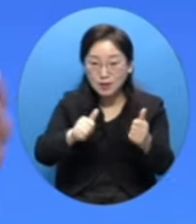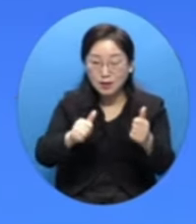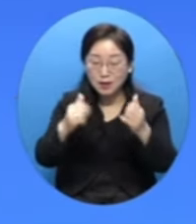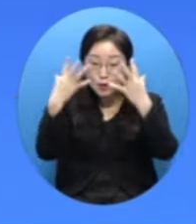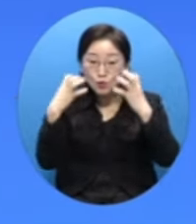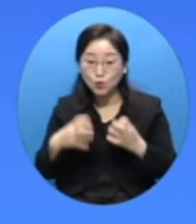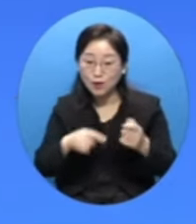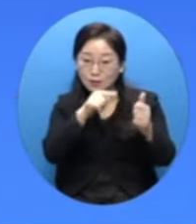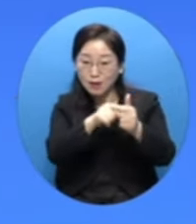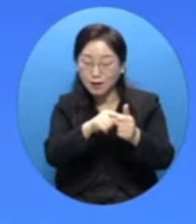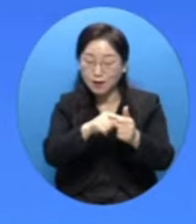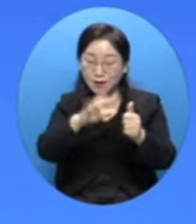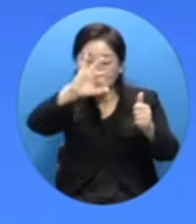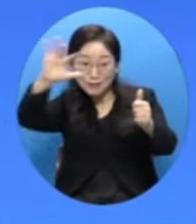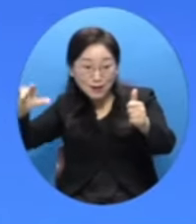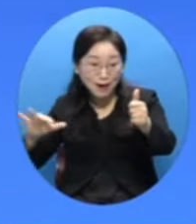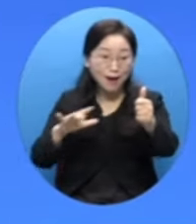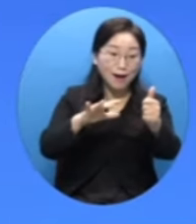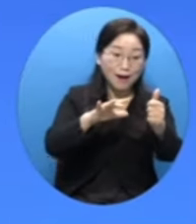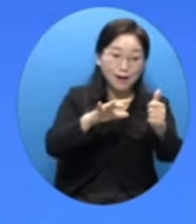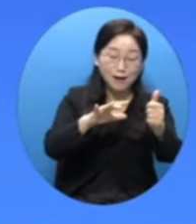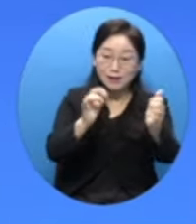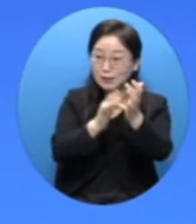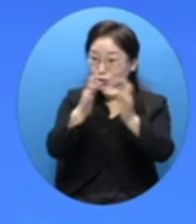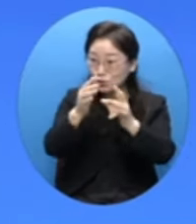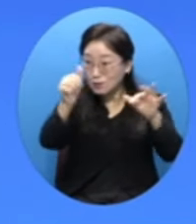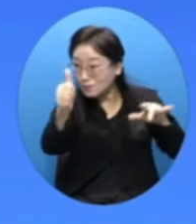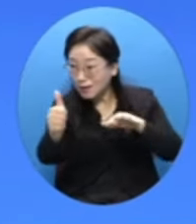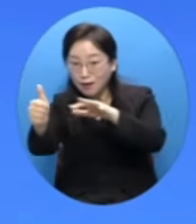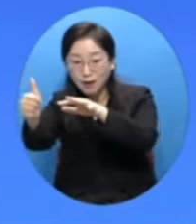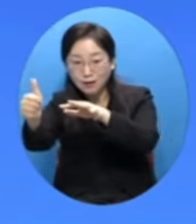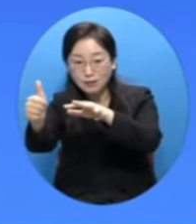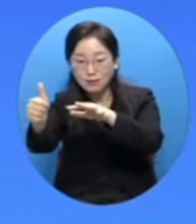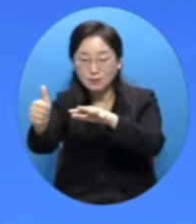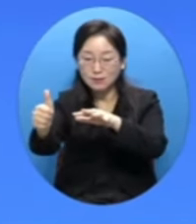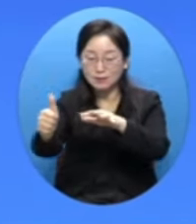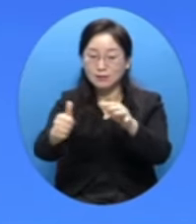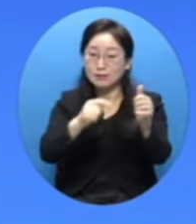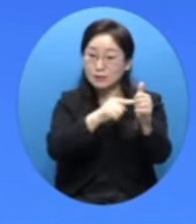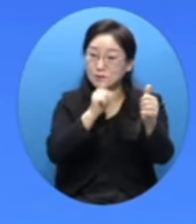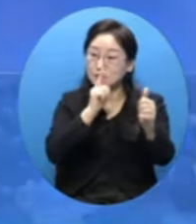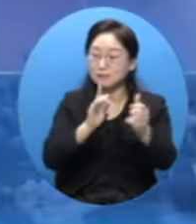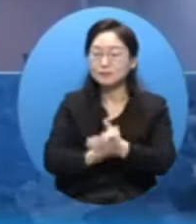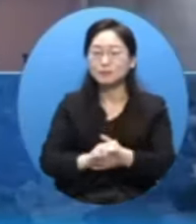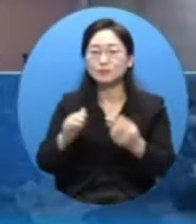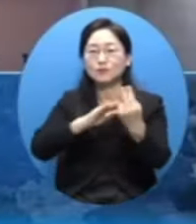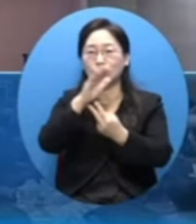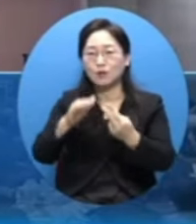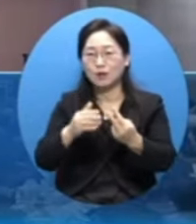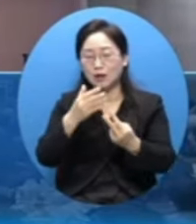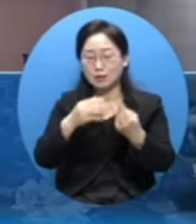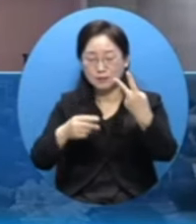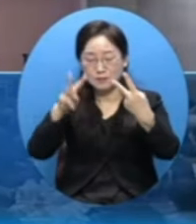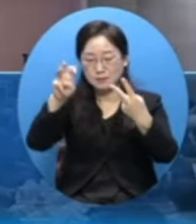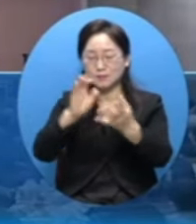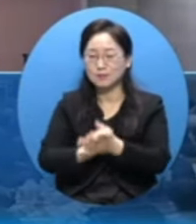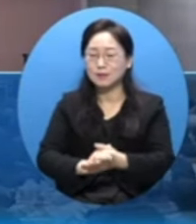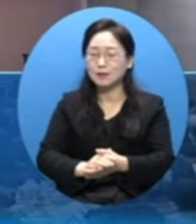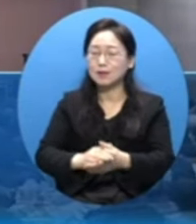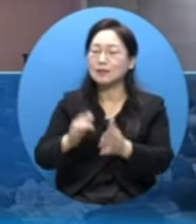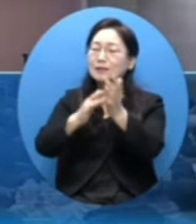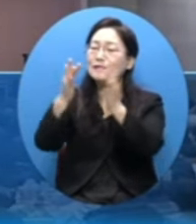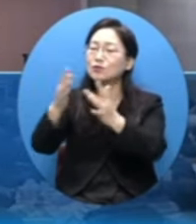막 몰려왔다가 예수님께로 사람들이 다 몰려갔을 때 한 말이 있습니다. 요한복음 3장 30절에 그는